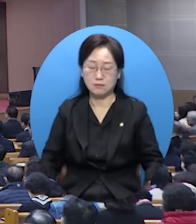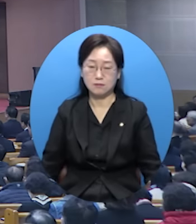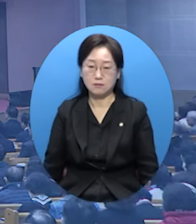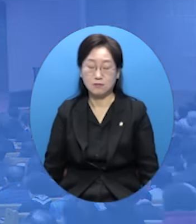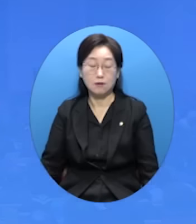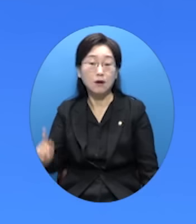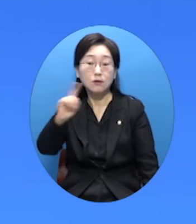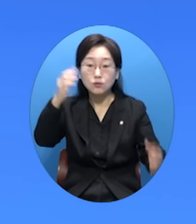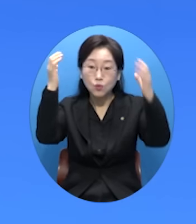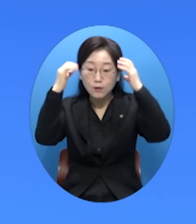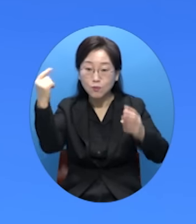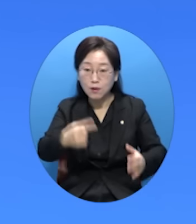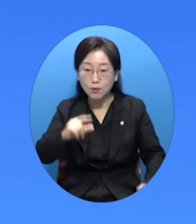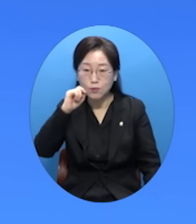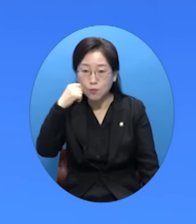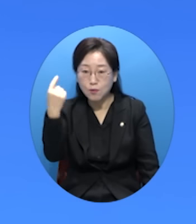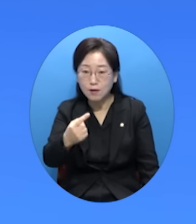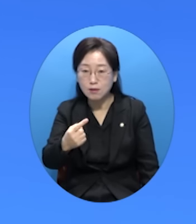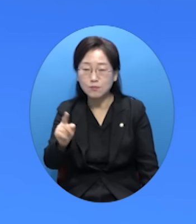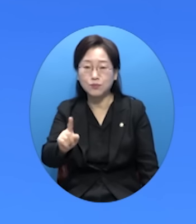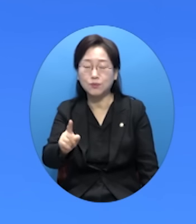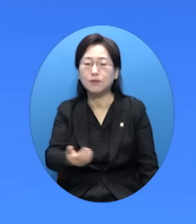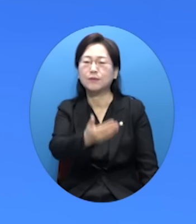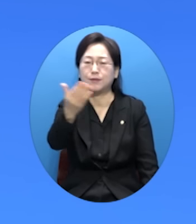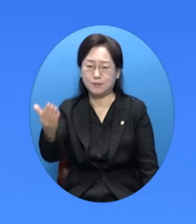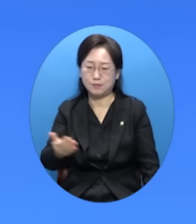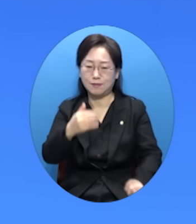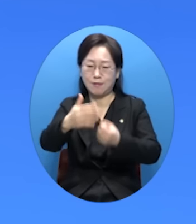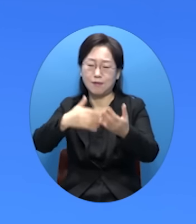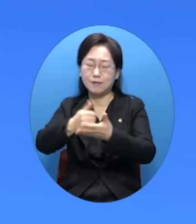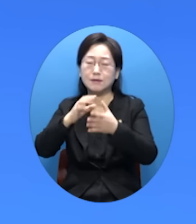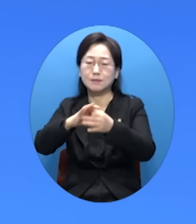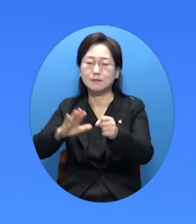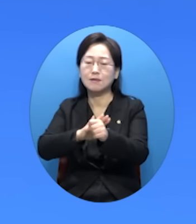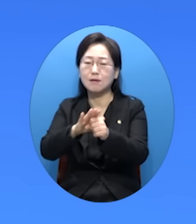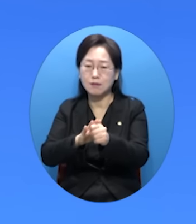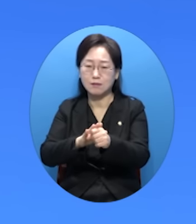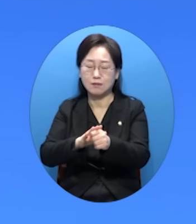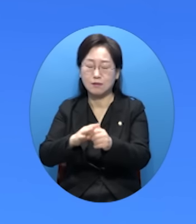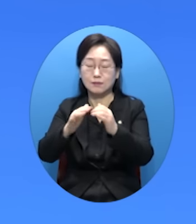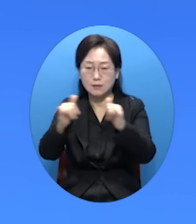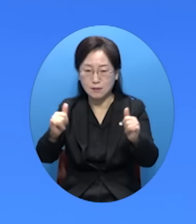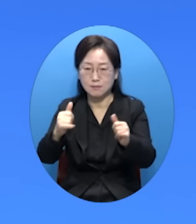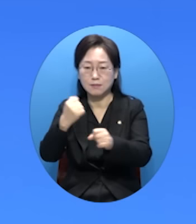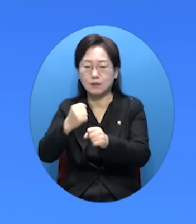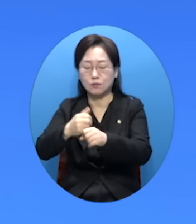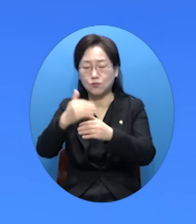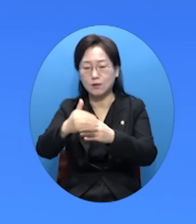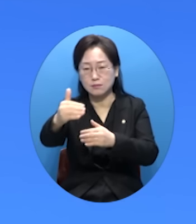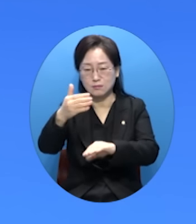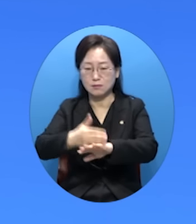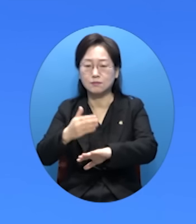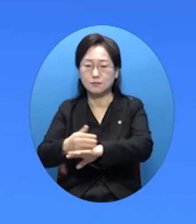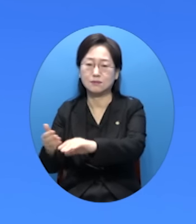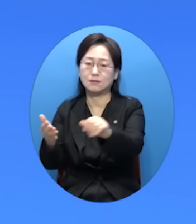어떤 고난이다고 어려움다가 와도 그것은 여러분을 하나님의 사람으로 만드는 과정임을 알고 감사하시기